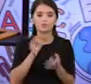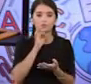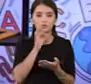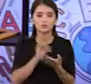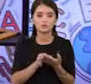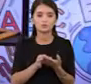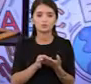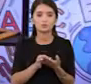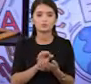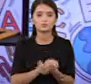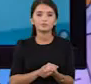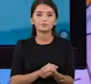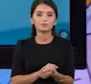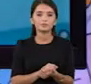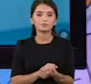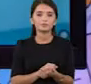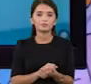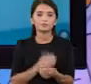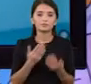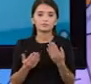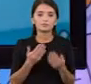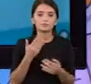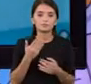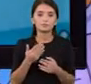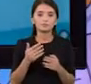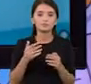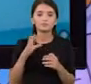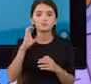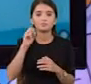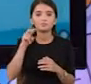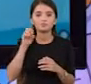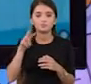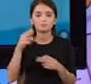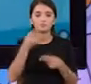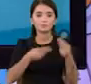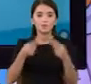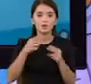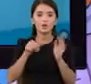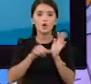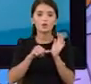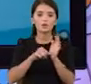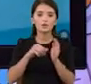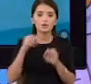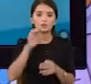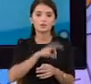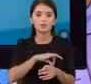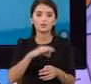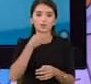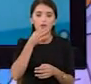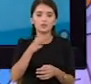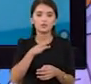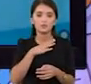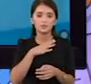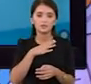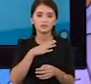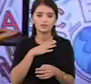javoblarni eshitayapman. Agar siz Salim kubni bo'yashda 6 rangdan foydalanadi deb